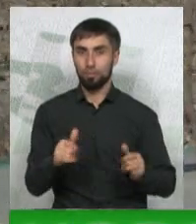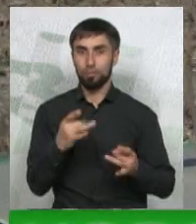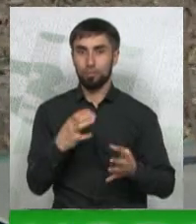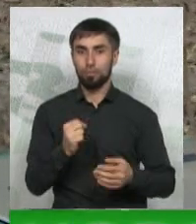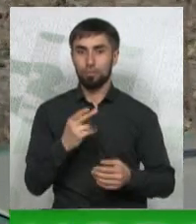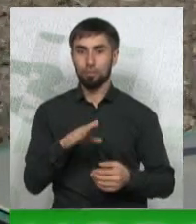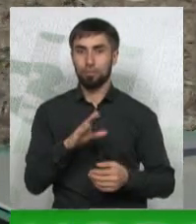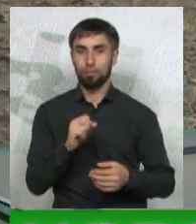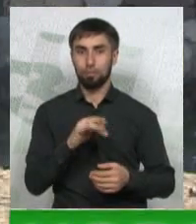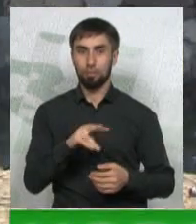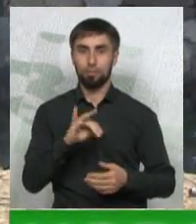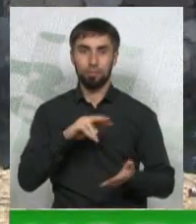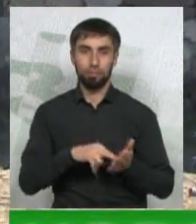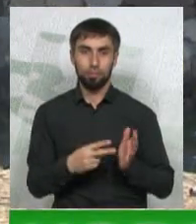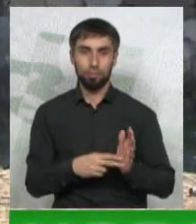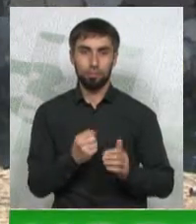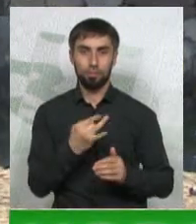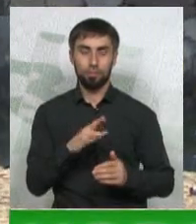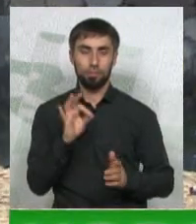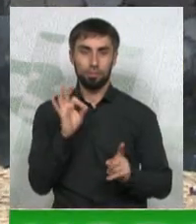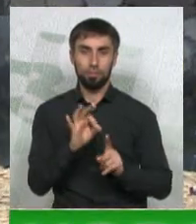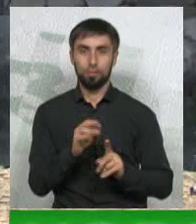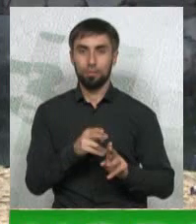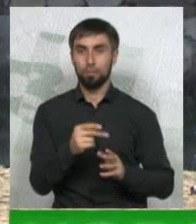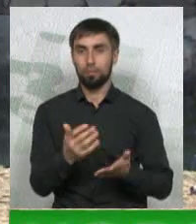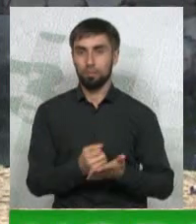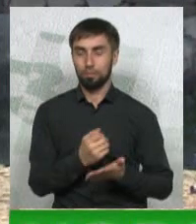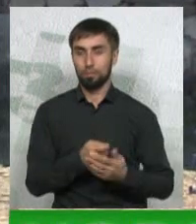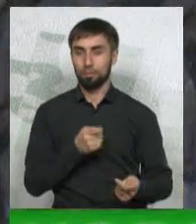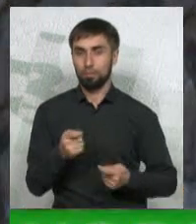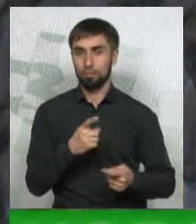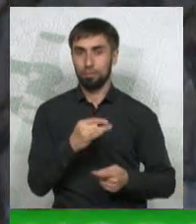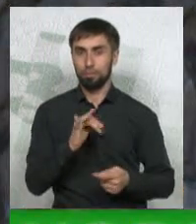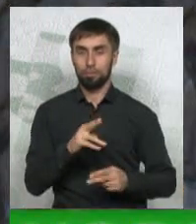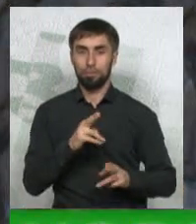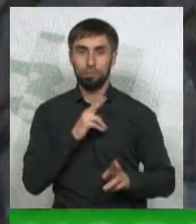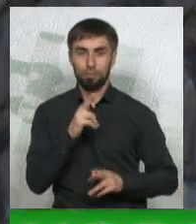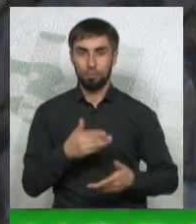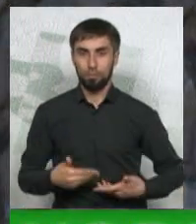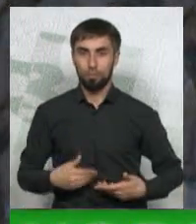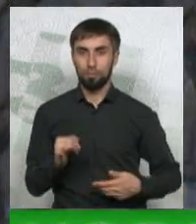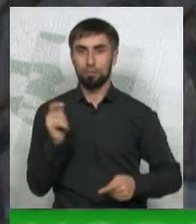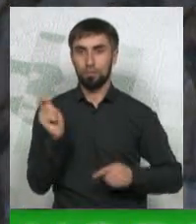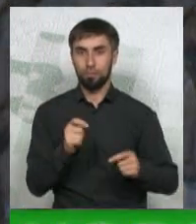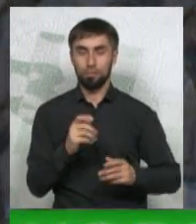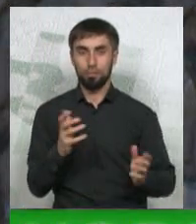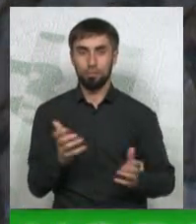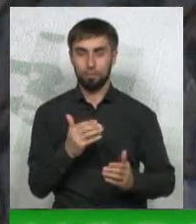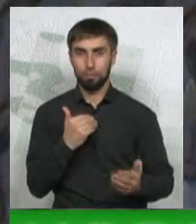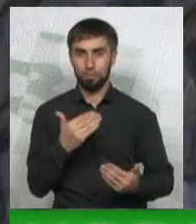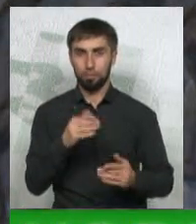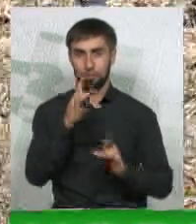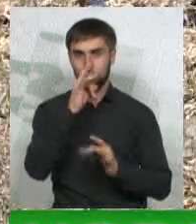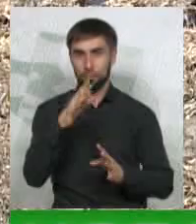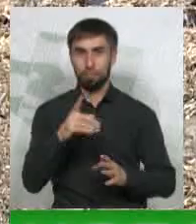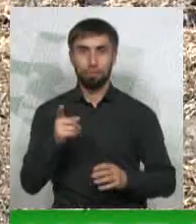акты вандализма или спланированные акции с целью наживы. Руководство заповедника обращается к жителям и приезжим бережно относиться к